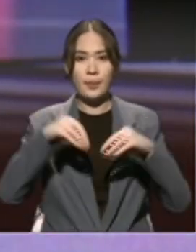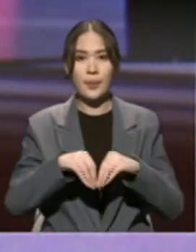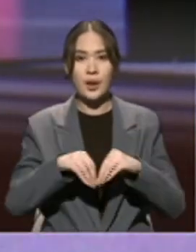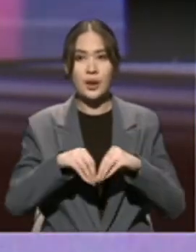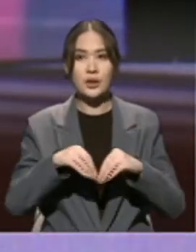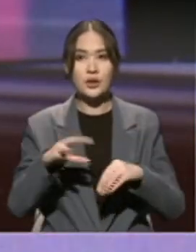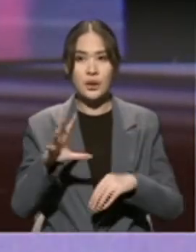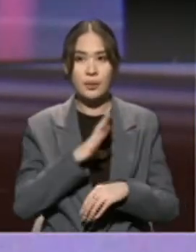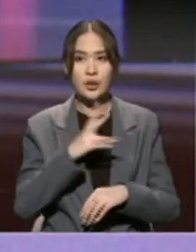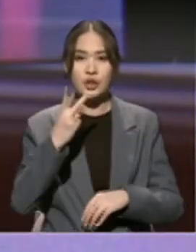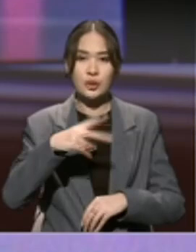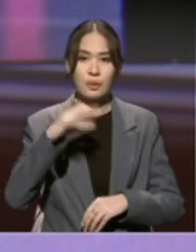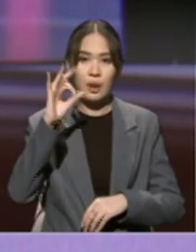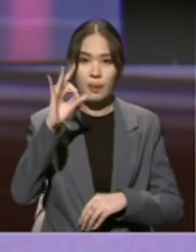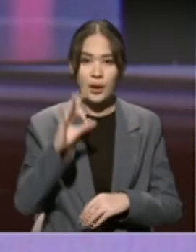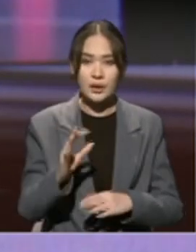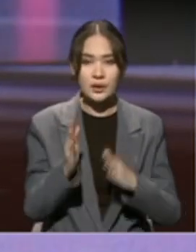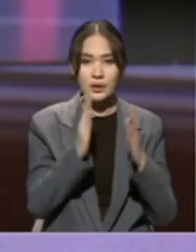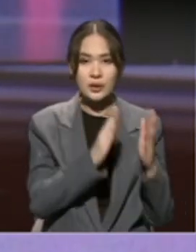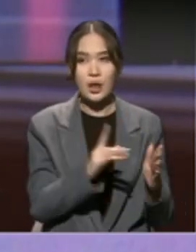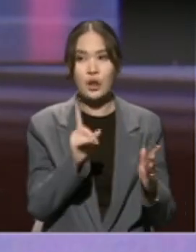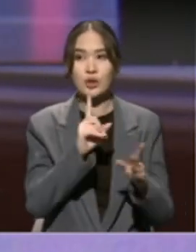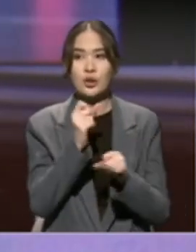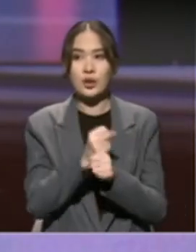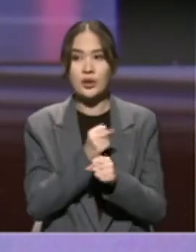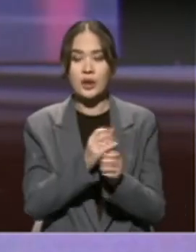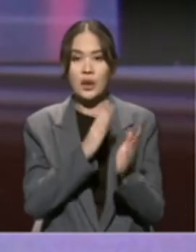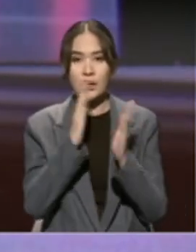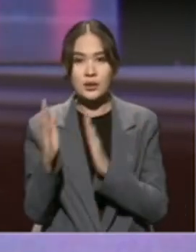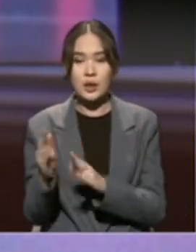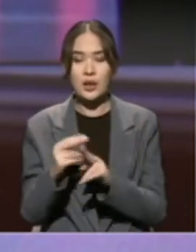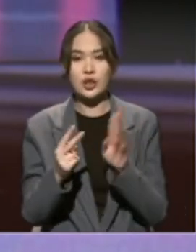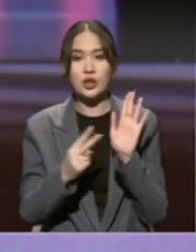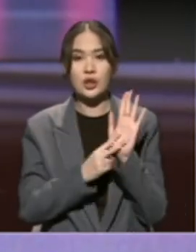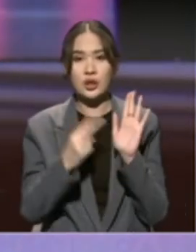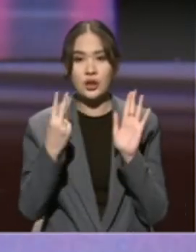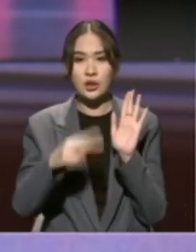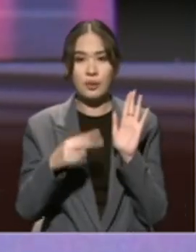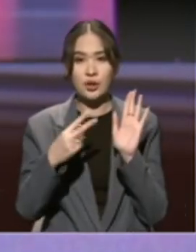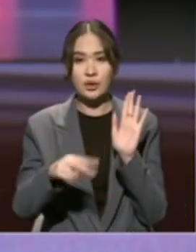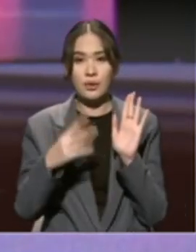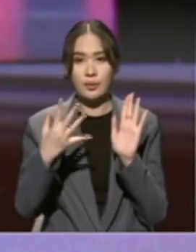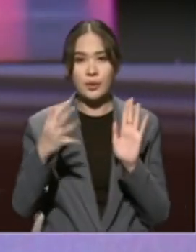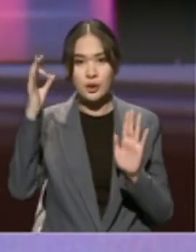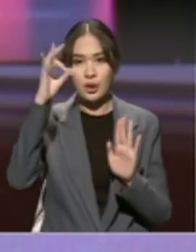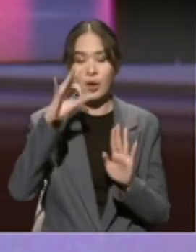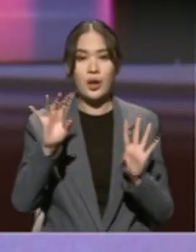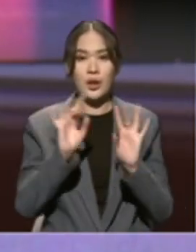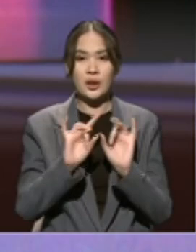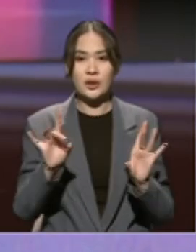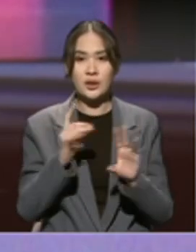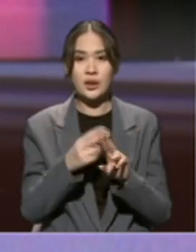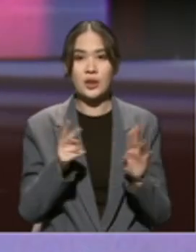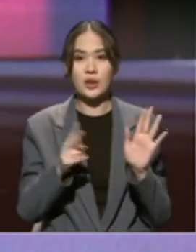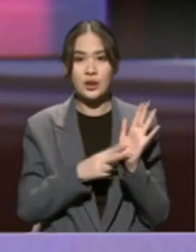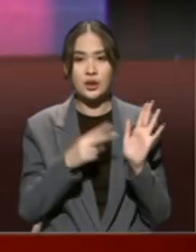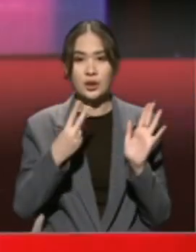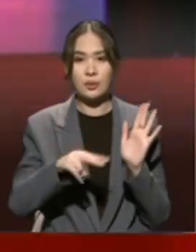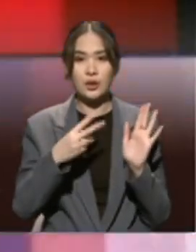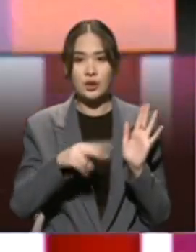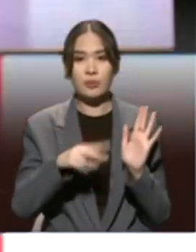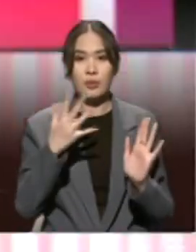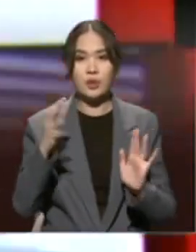жасап қояды. 20% былай болу керек, бүту керек, сүйту керек. Мен мына 720-25-тегі қызықты айтайын. 720-25-пен